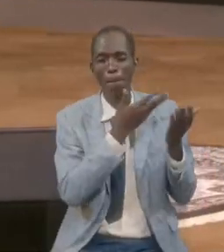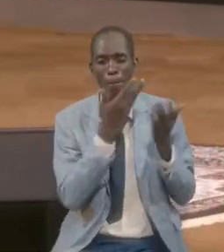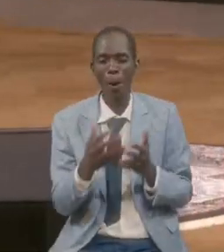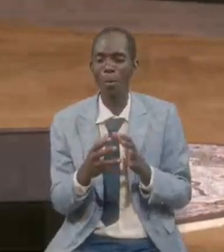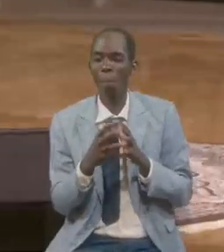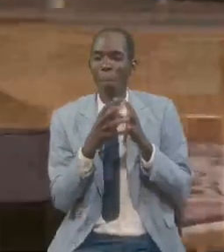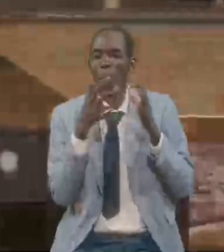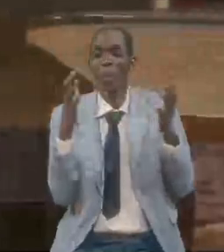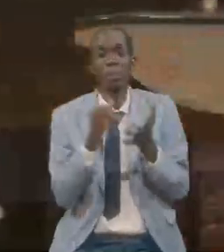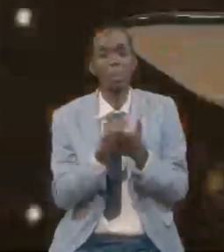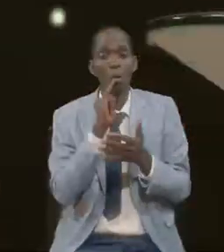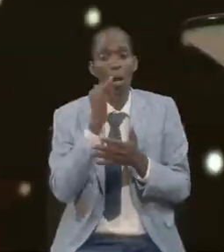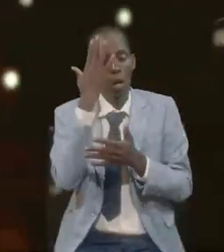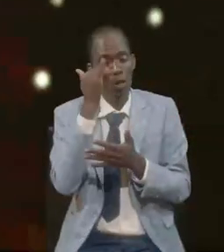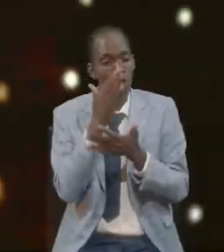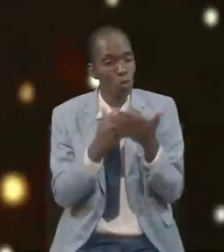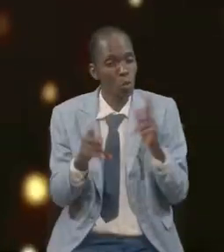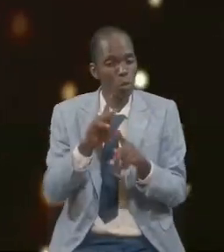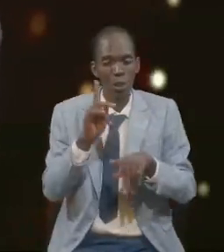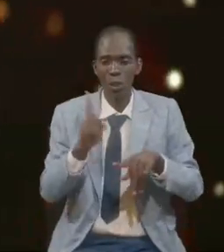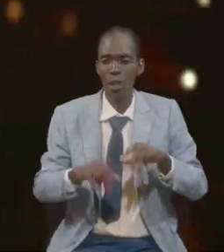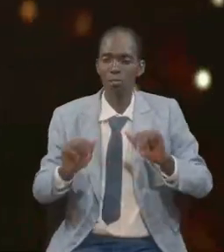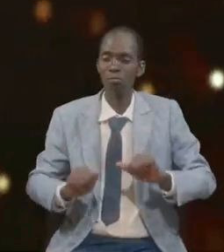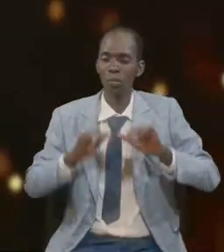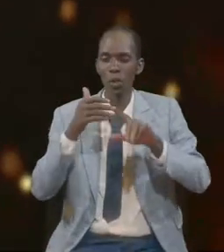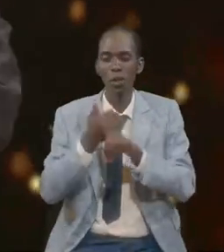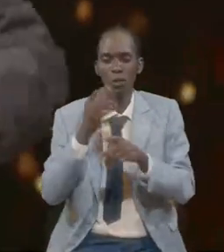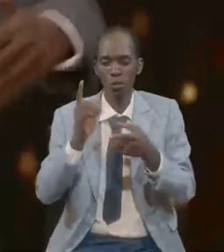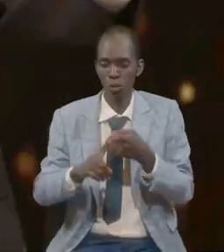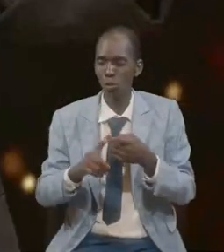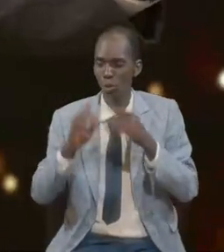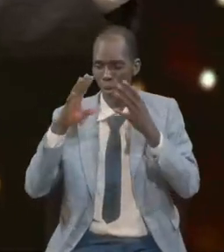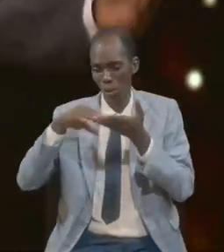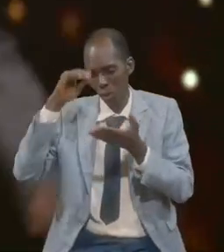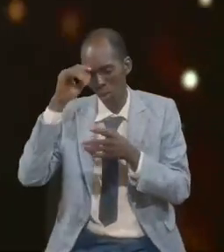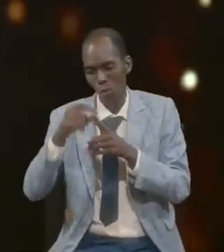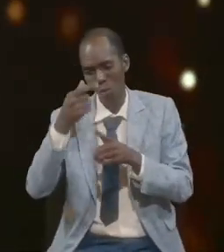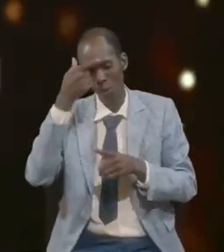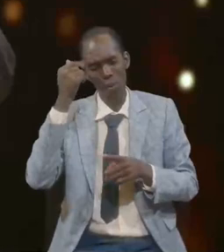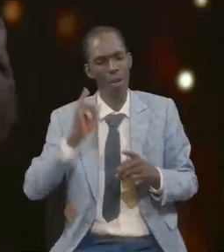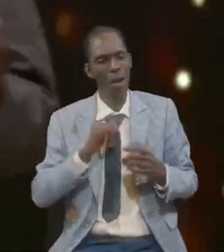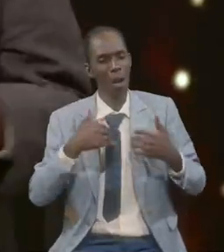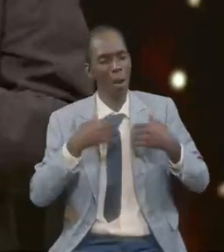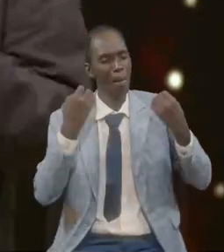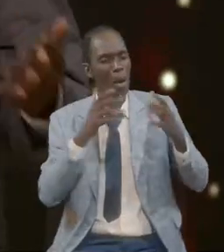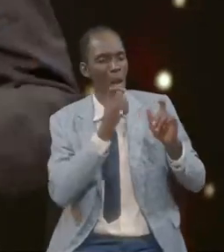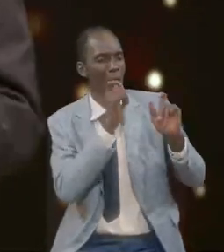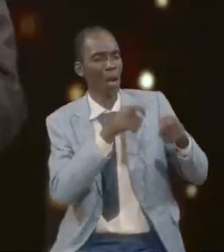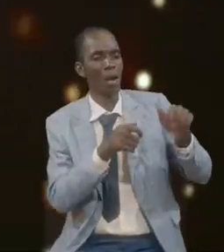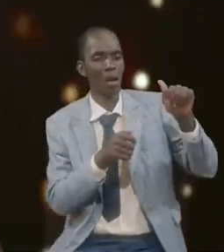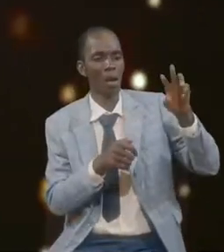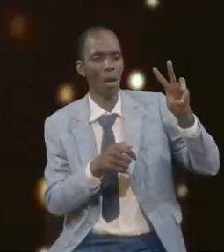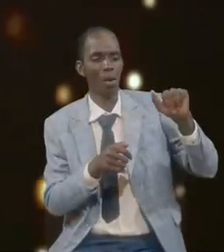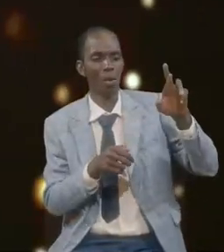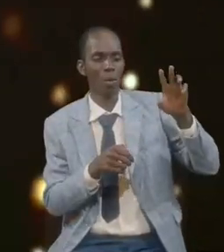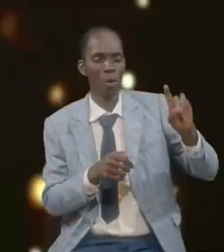pourquoi certains ne peuvent pas se donner à l'étude biblique. Ils ont un prix ici, un autre prix là-bas.